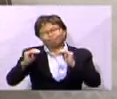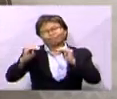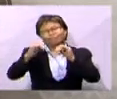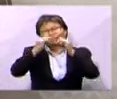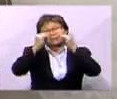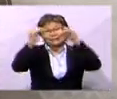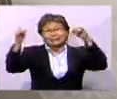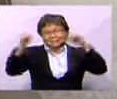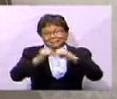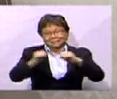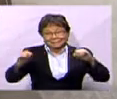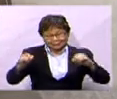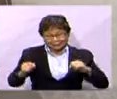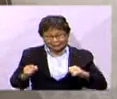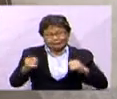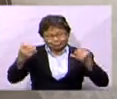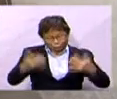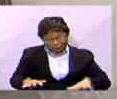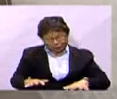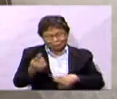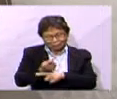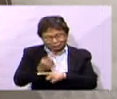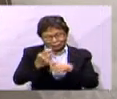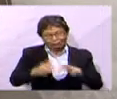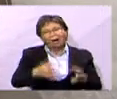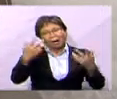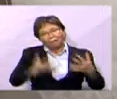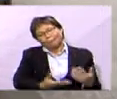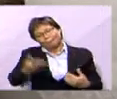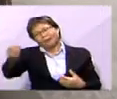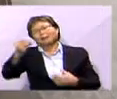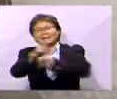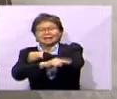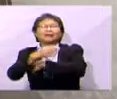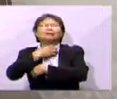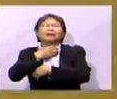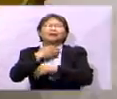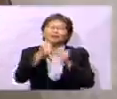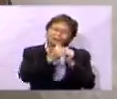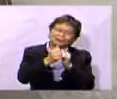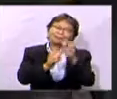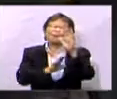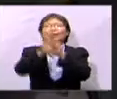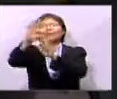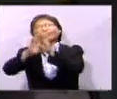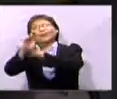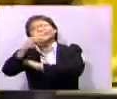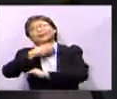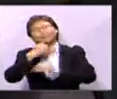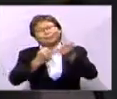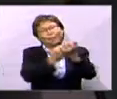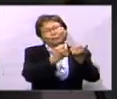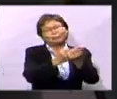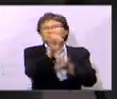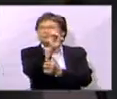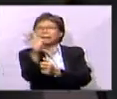ijazah tinggi ini, itu akhirnya nanti mereka kembali ke negeri Perak sama-sama kita membangunkan negeri Perak. Pembiayaan dibuat